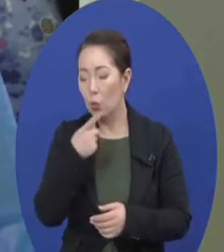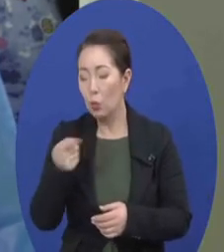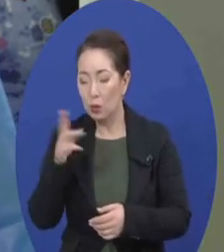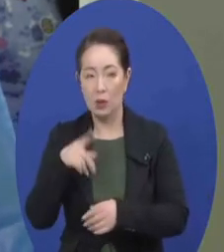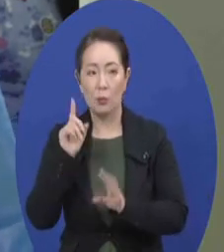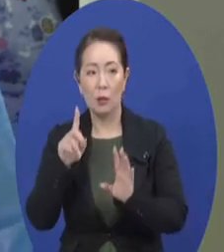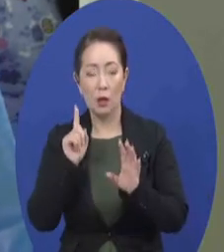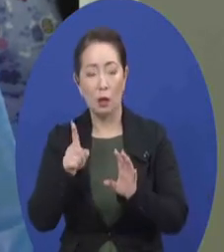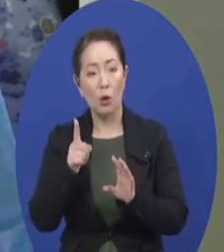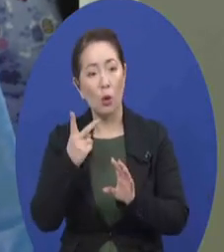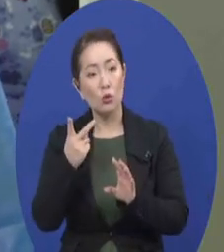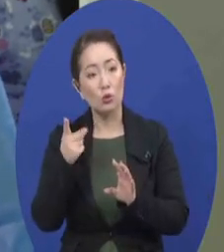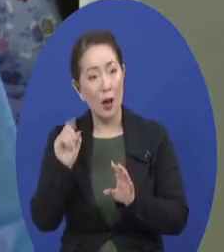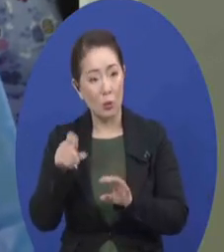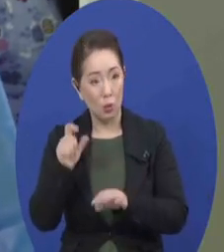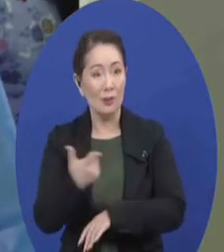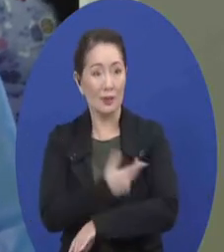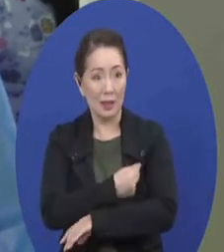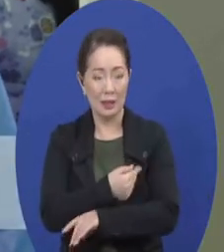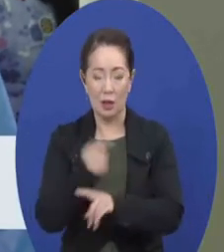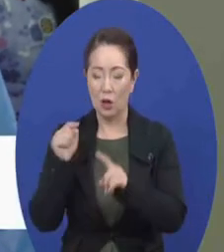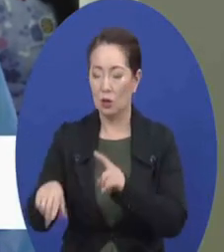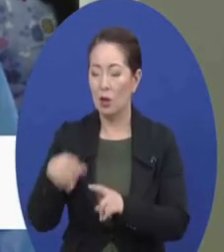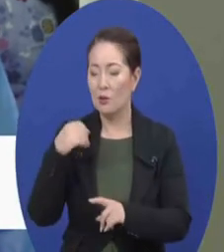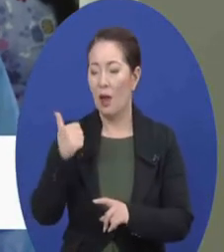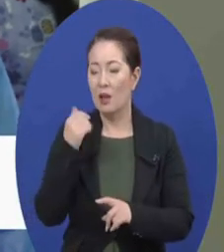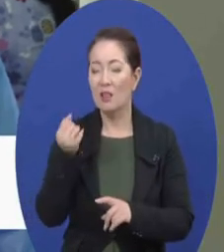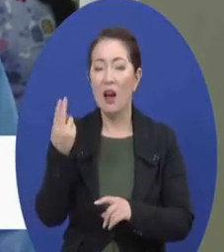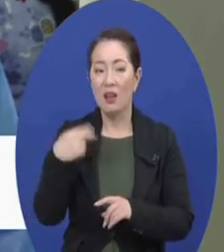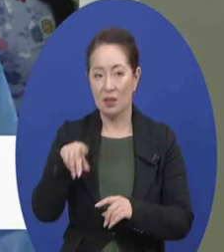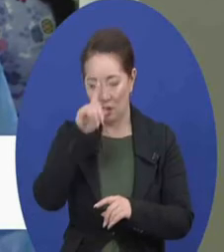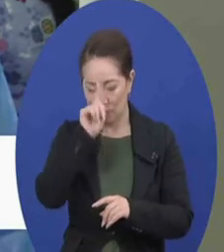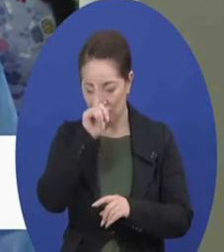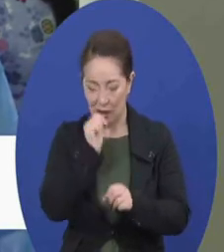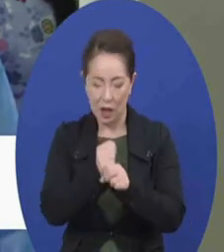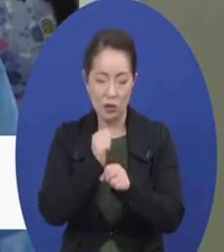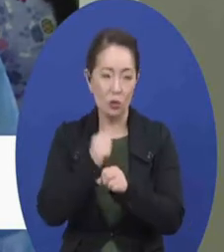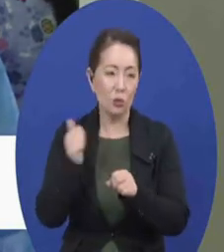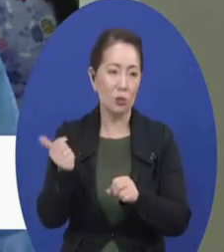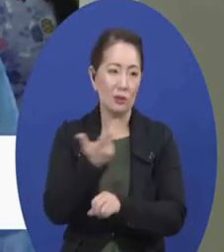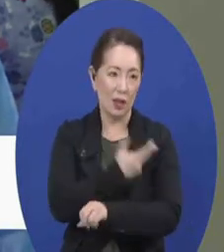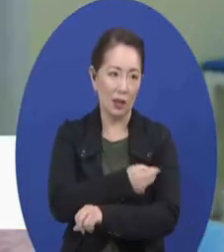бол өнөөдөр өглөөний 9 цагаас эхлэн Сайн Шанд сумын нэгдсэн эмнэлгийн эмч эмнэлгийн ажилтнуудыг дархлаажуулж эхлэв.